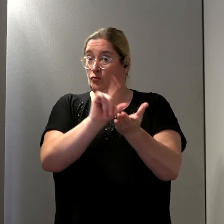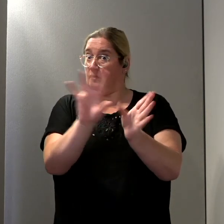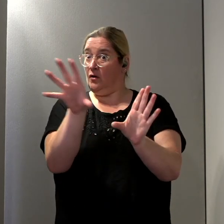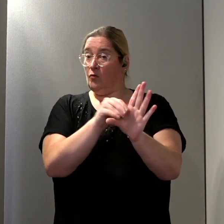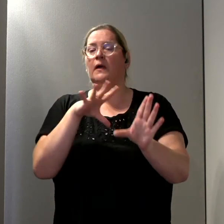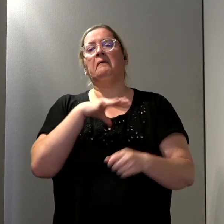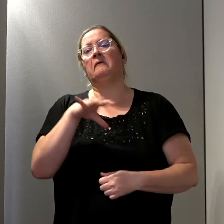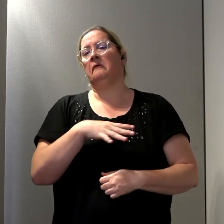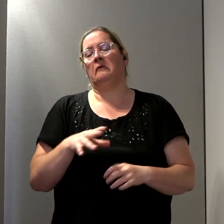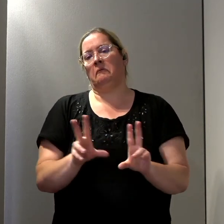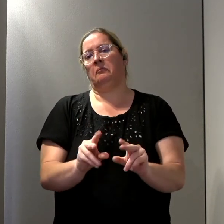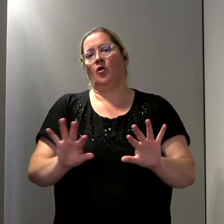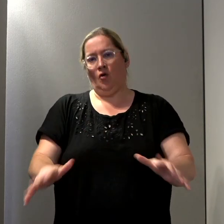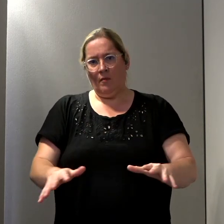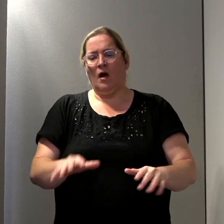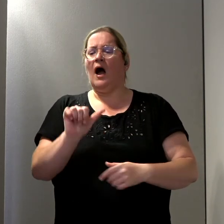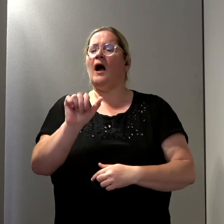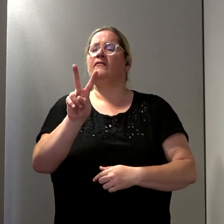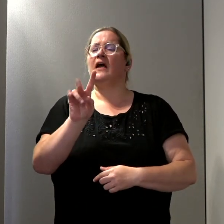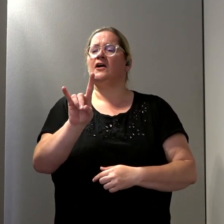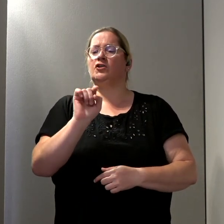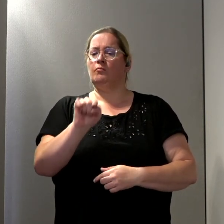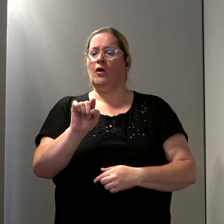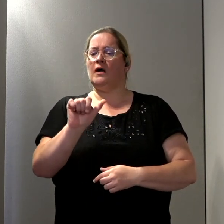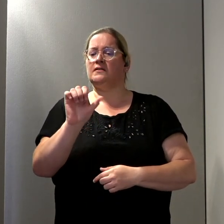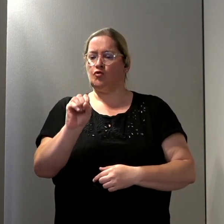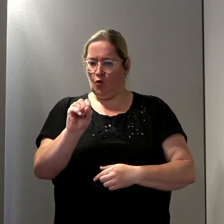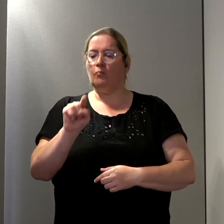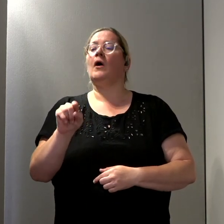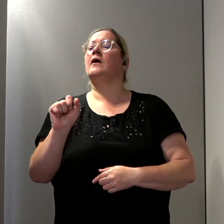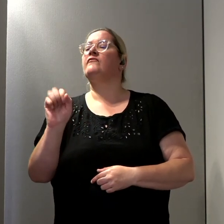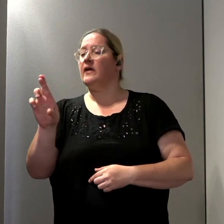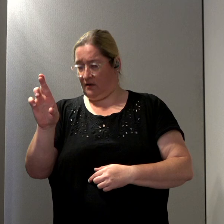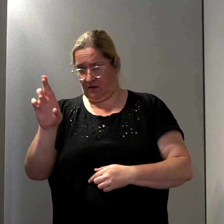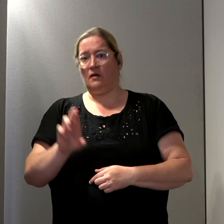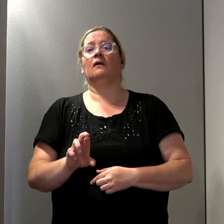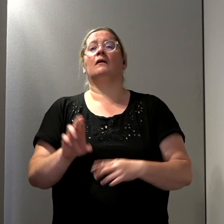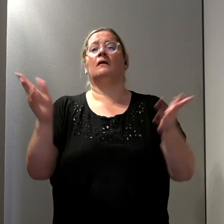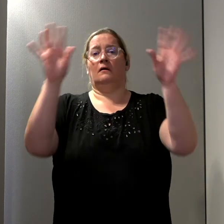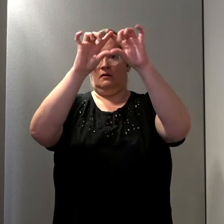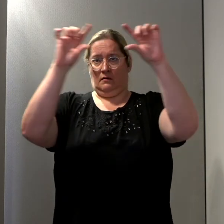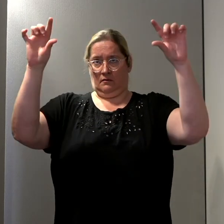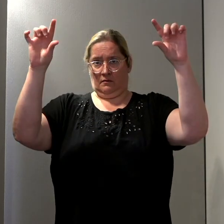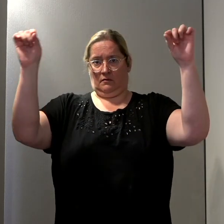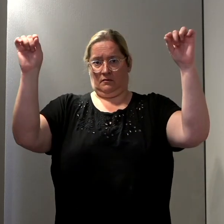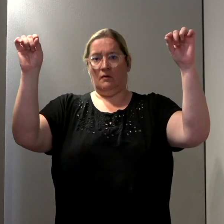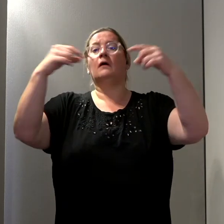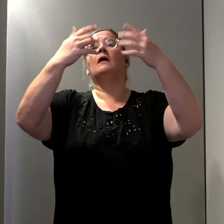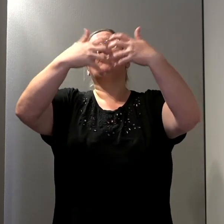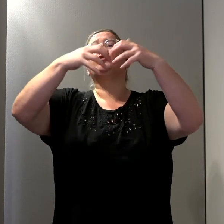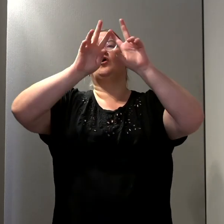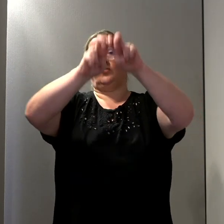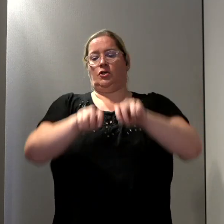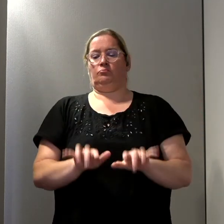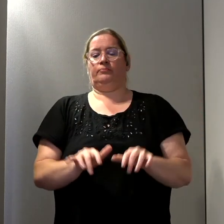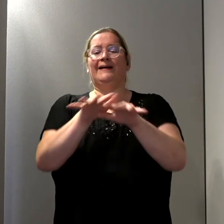Donc, si vous allez sur le site de avh.asso.fr, et vous tapez dans le moteur de